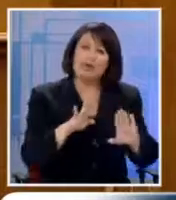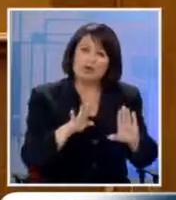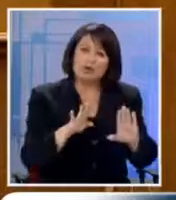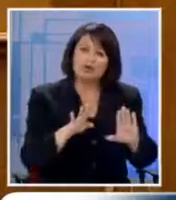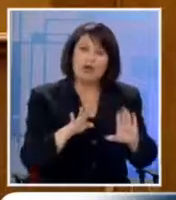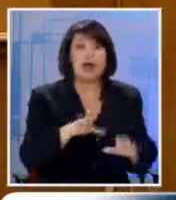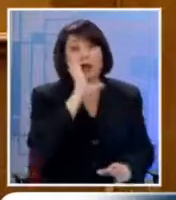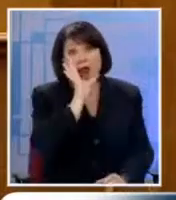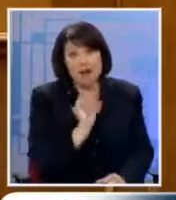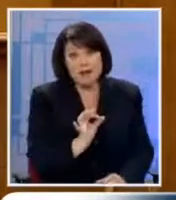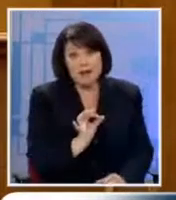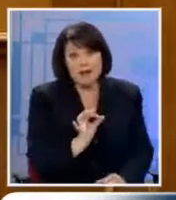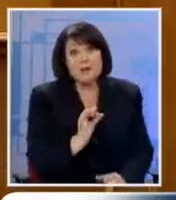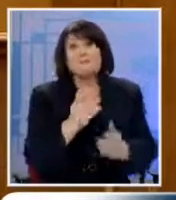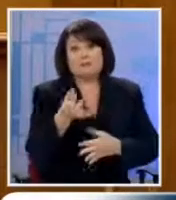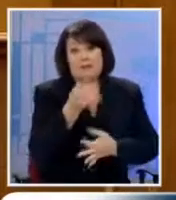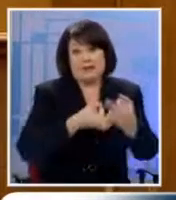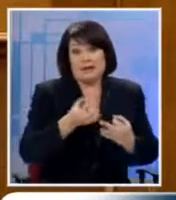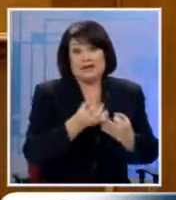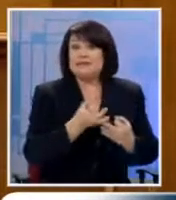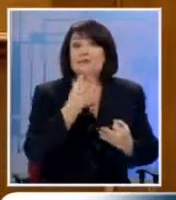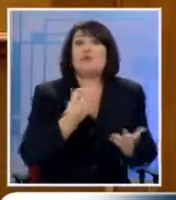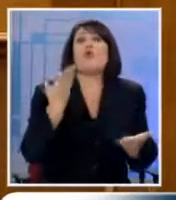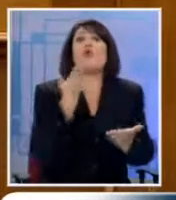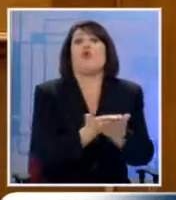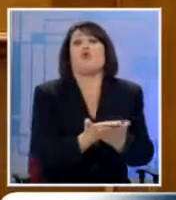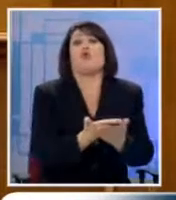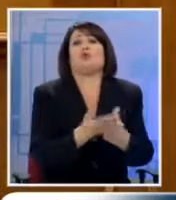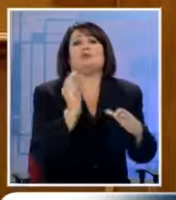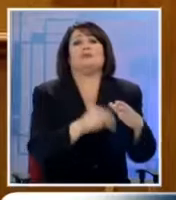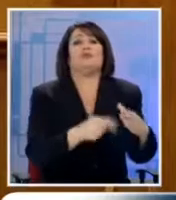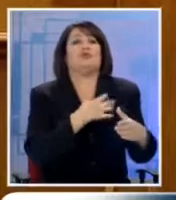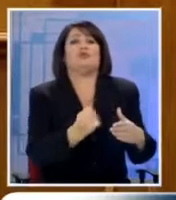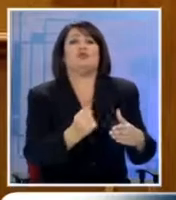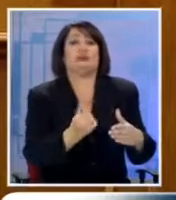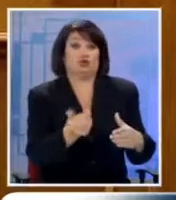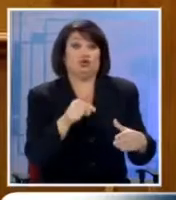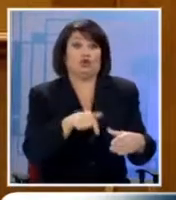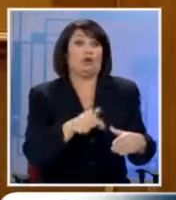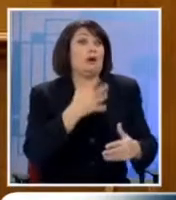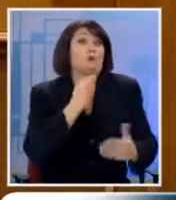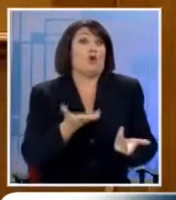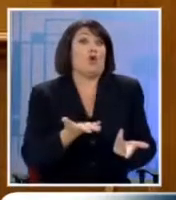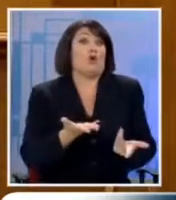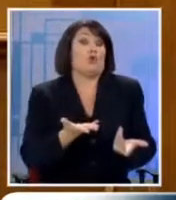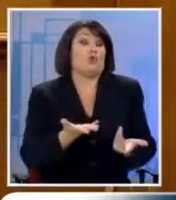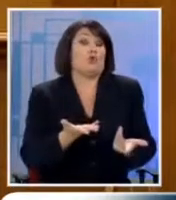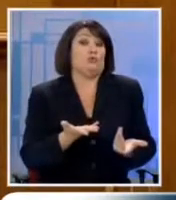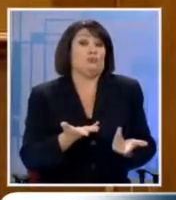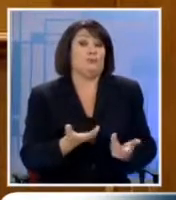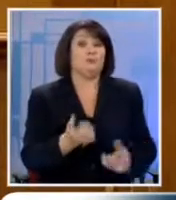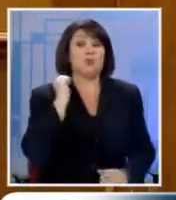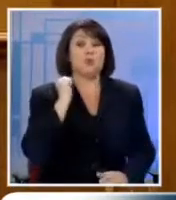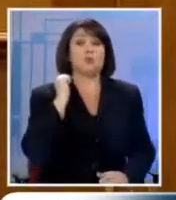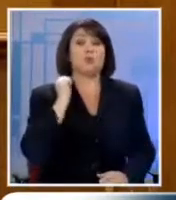Έτσι, δεν θα κάνατε τώρα το αίτημα του για να πάρετε ψήφο εμπιστοσύνης από τη Βουλή, αλλά αφού πρώτα θριαμβεύατε,